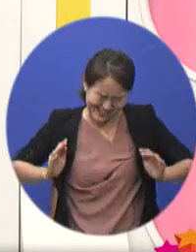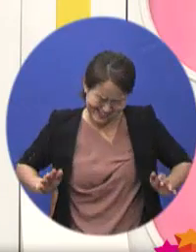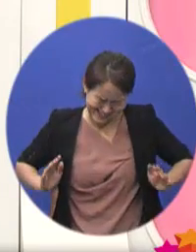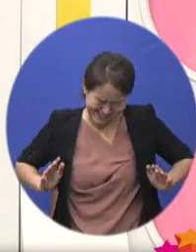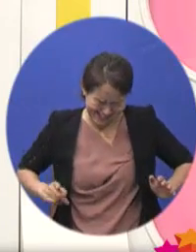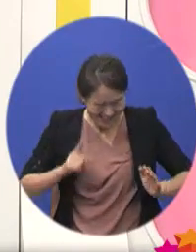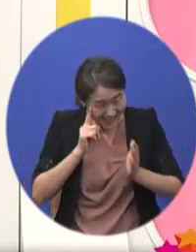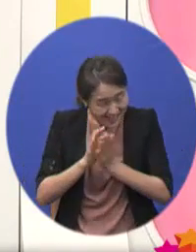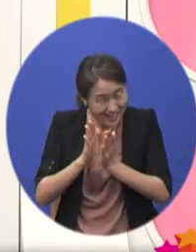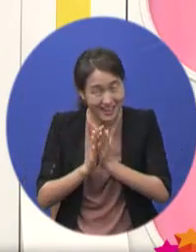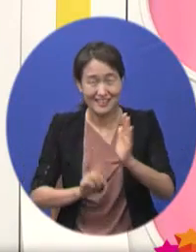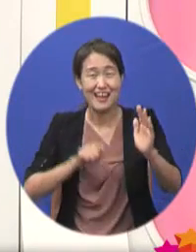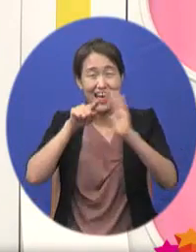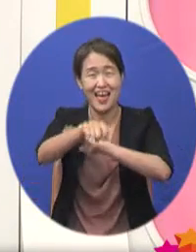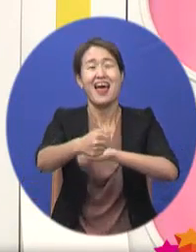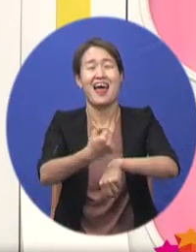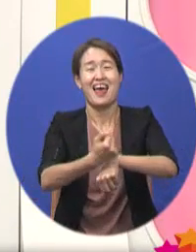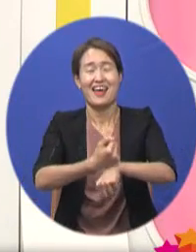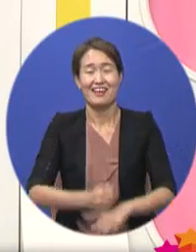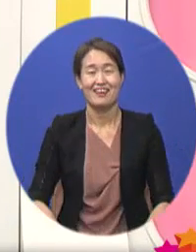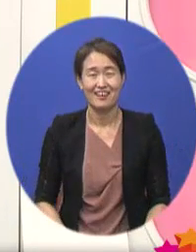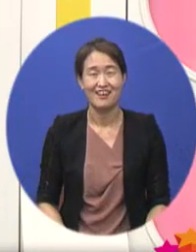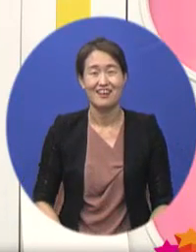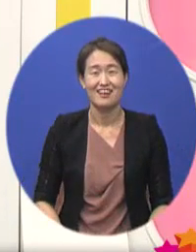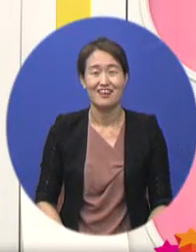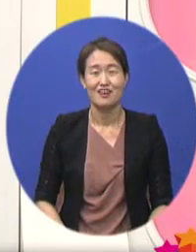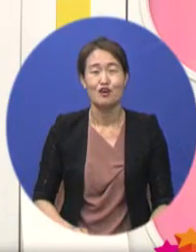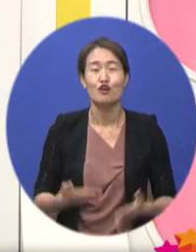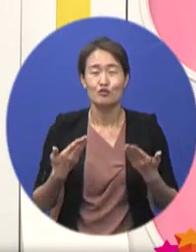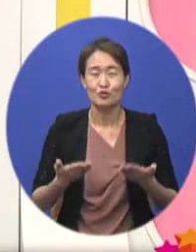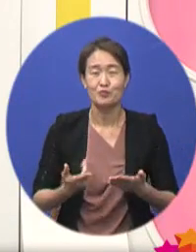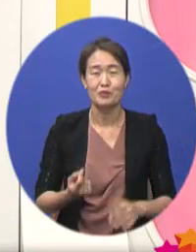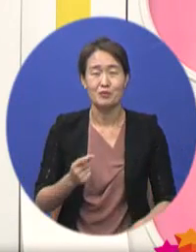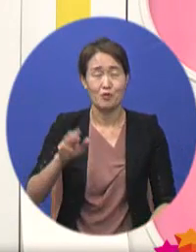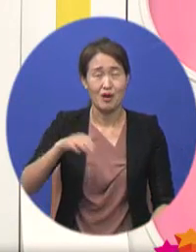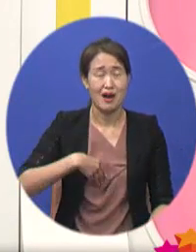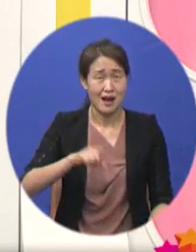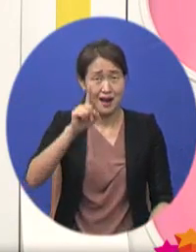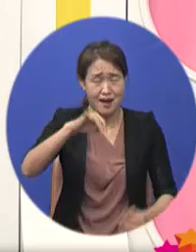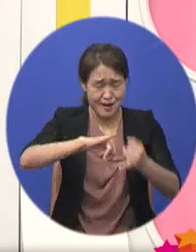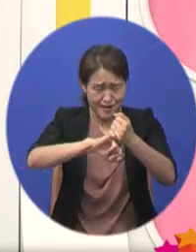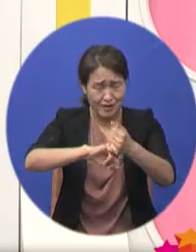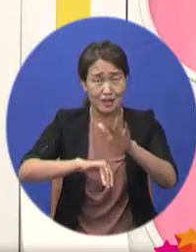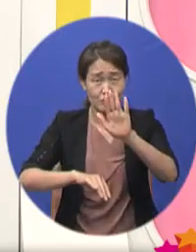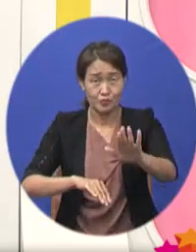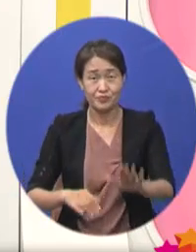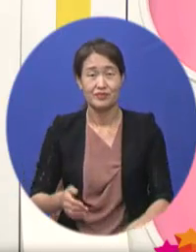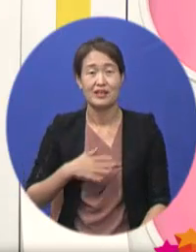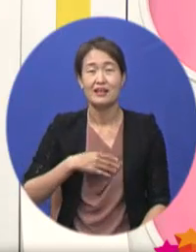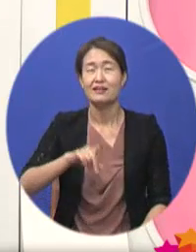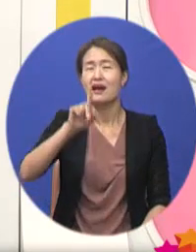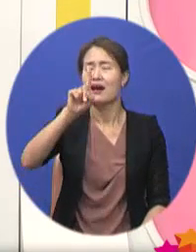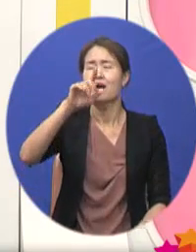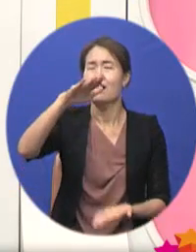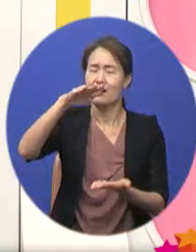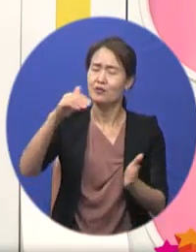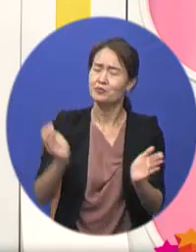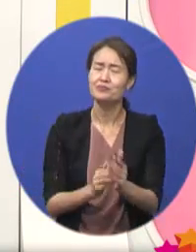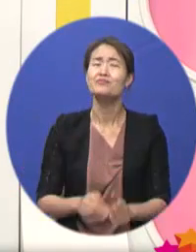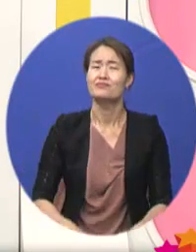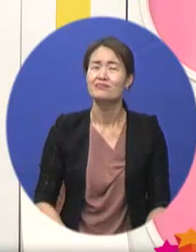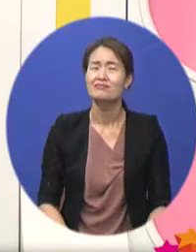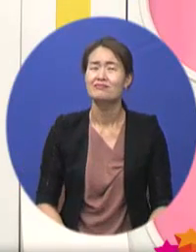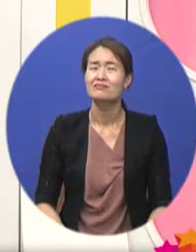뭐 알아서 갈게요. 헬기를 쉬어 쉬어 즉시 쉬어. 예, 예. 한 병 꽉 남겨놓기라. 예, 예. 난 딱 한 병이 정량이 한 병.